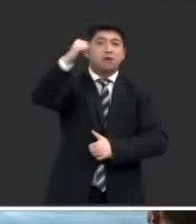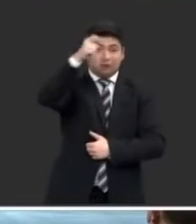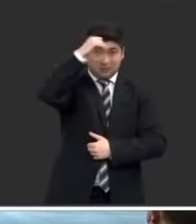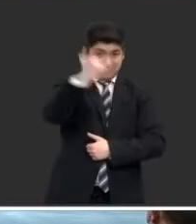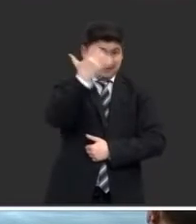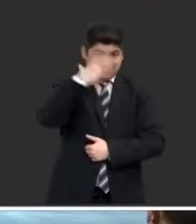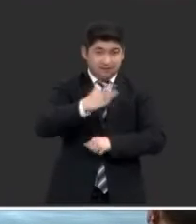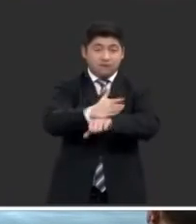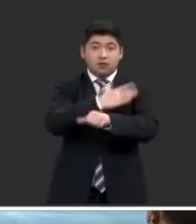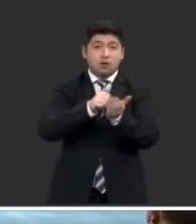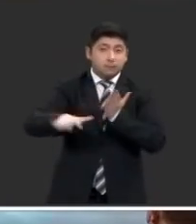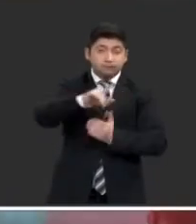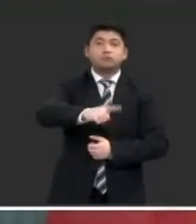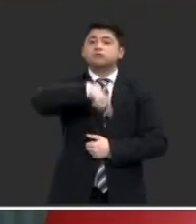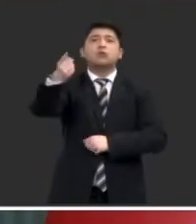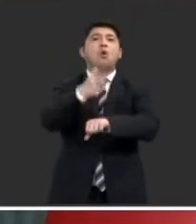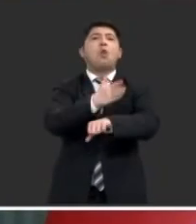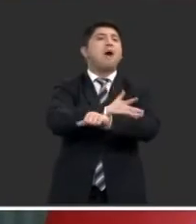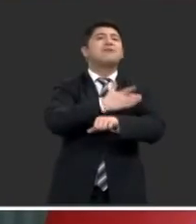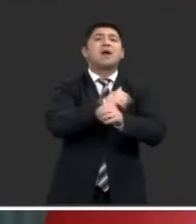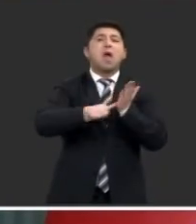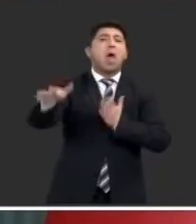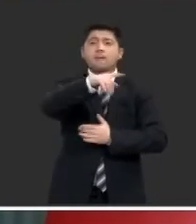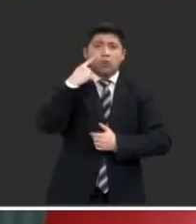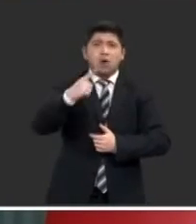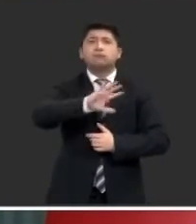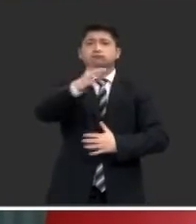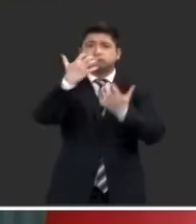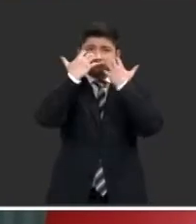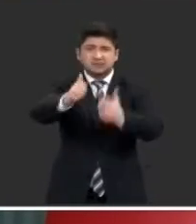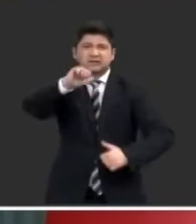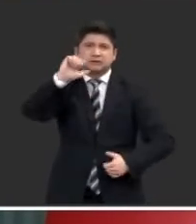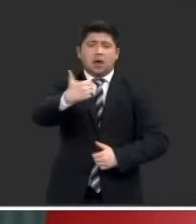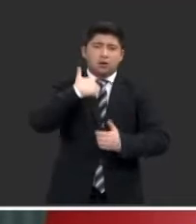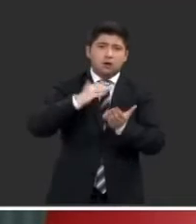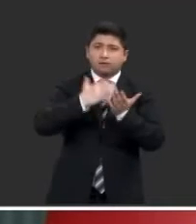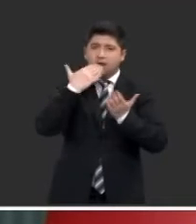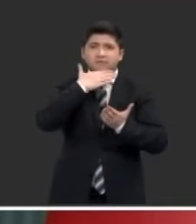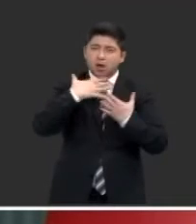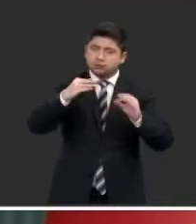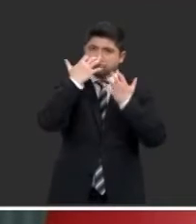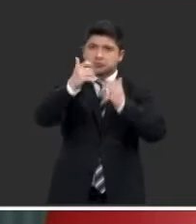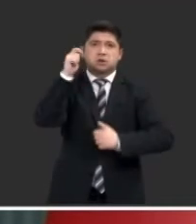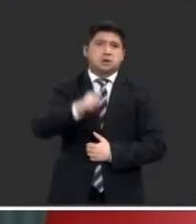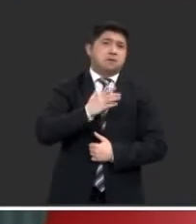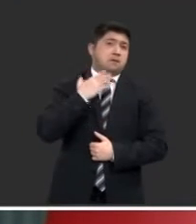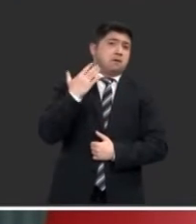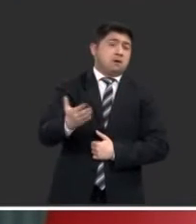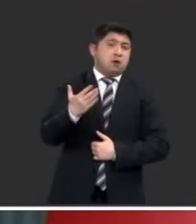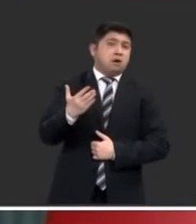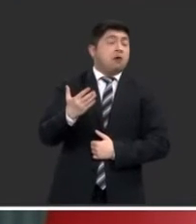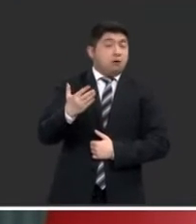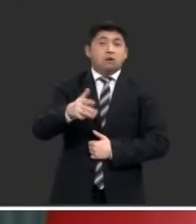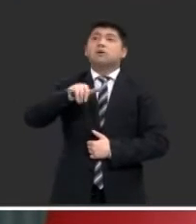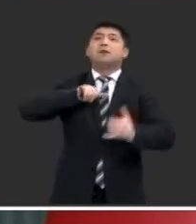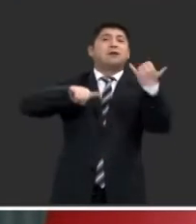vatandaşlarımıza ve diğer ülke vatandaşlarına gereken imkanları sağladık hava